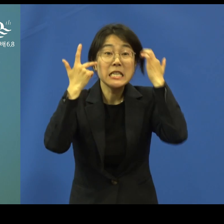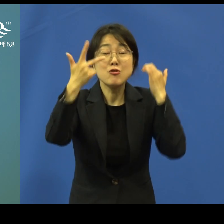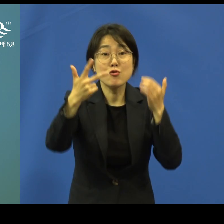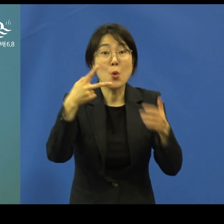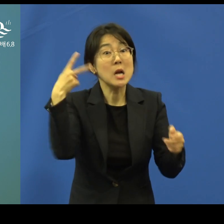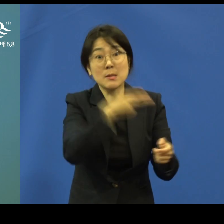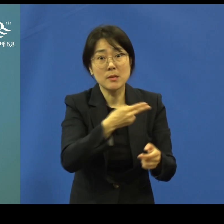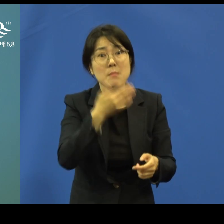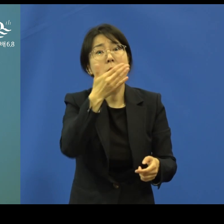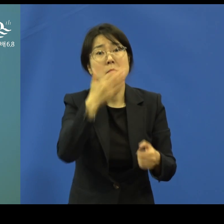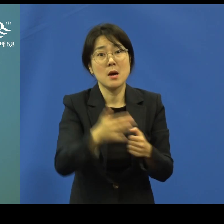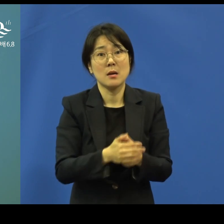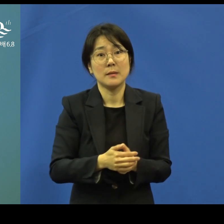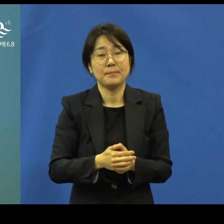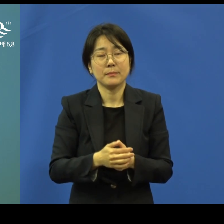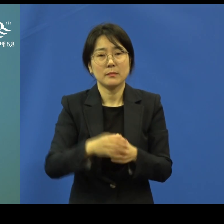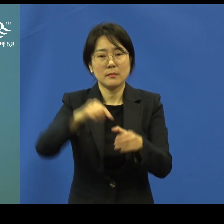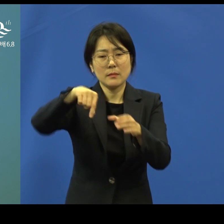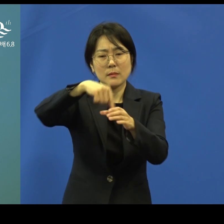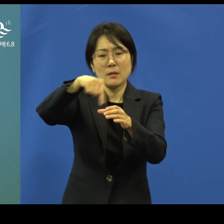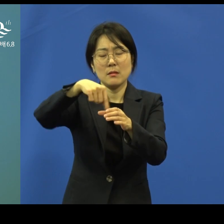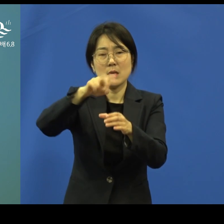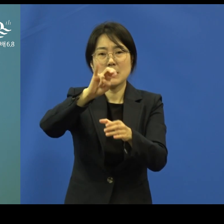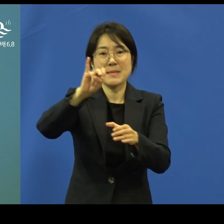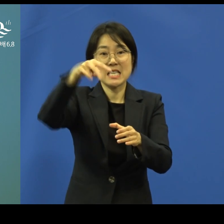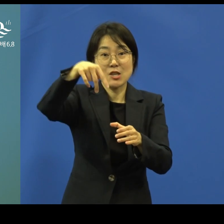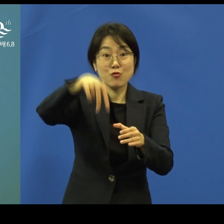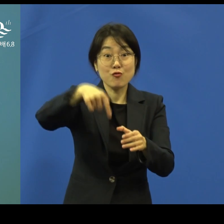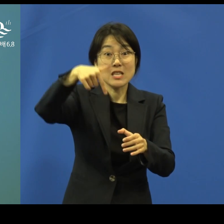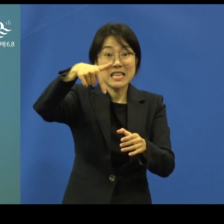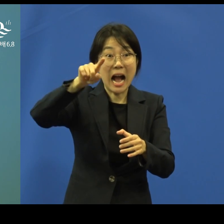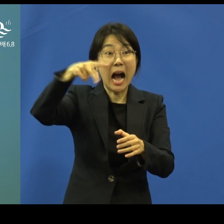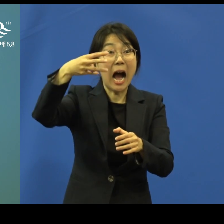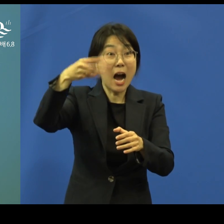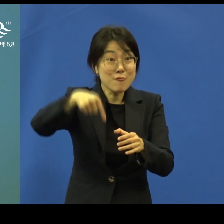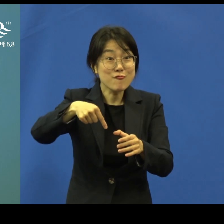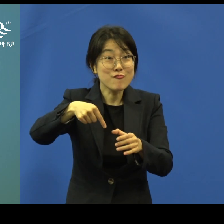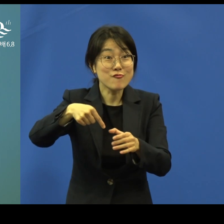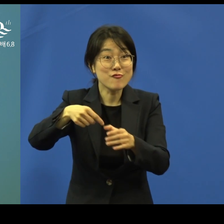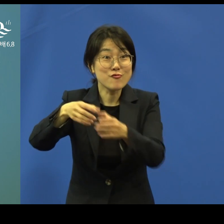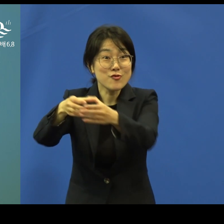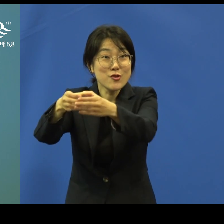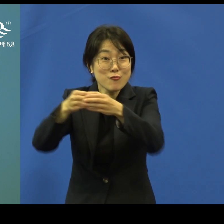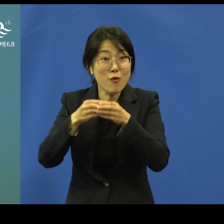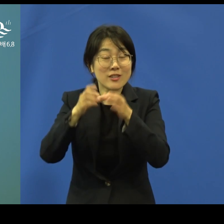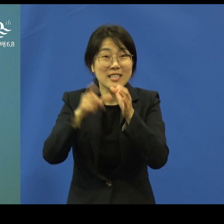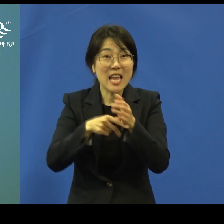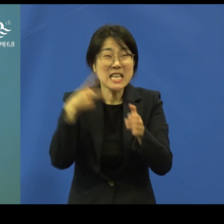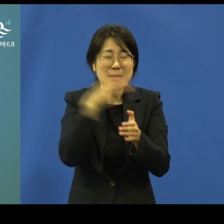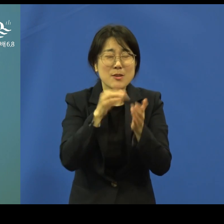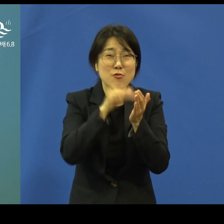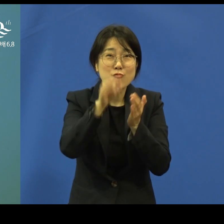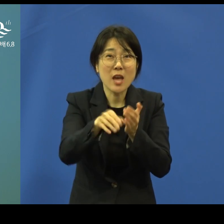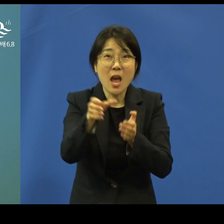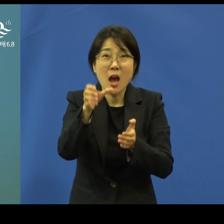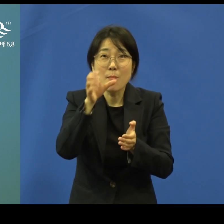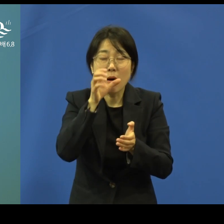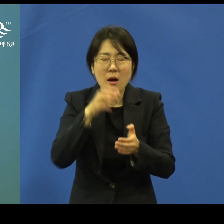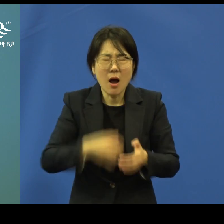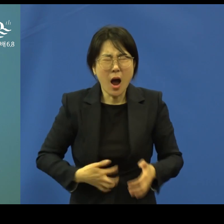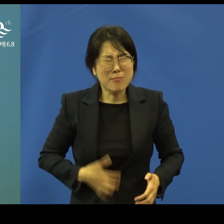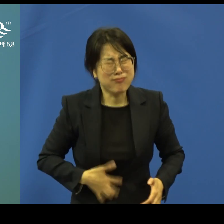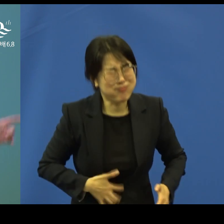미숫가루로 타가지고 한 잔 주는데 먹다가 죽을 뻔했어요. 일주일 금식하고 미숫가루도 먹으면 안 돼.